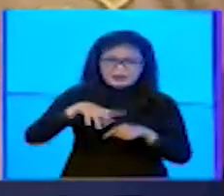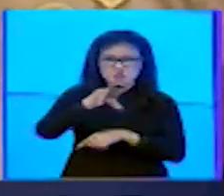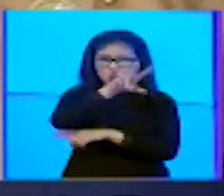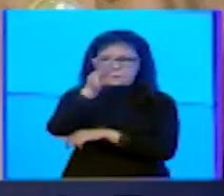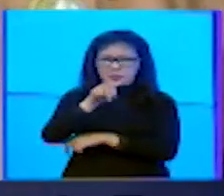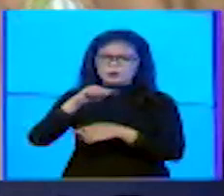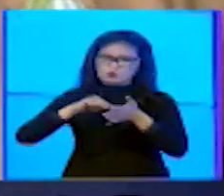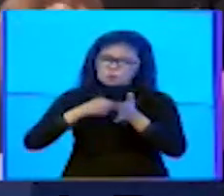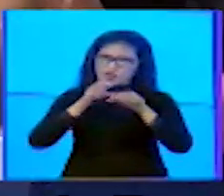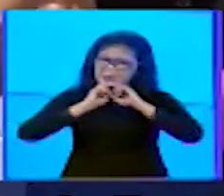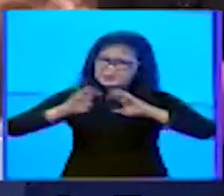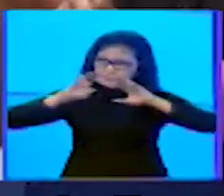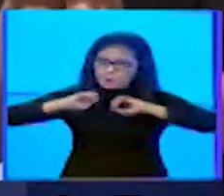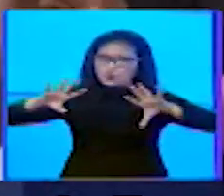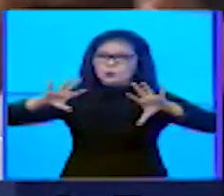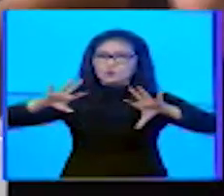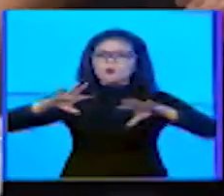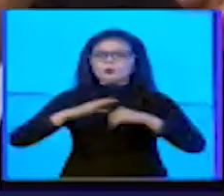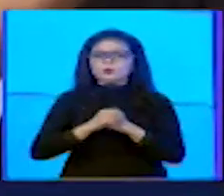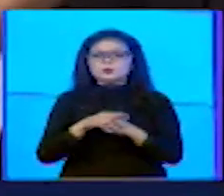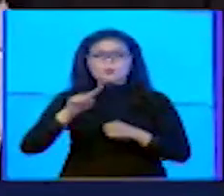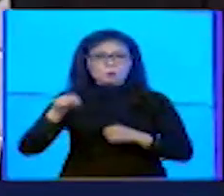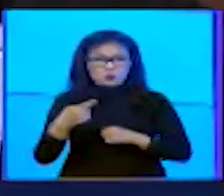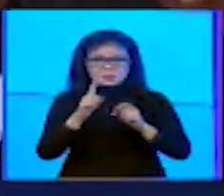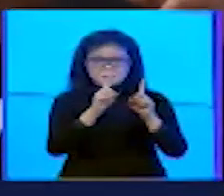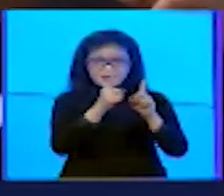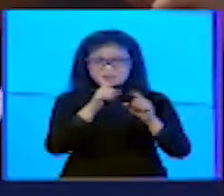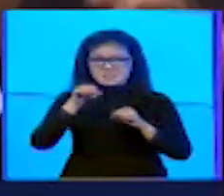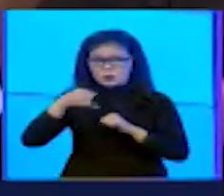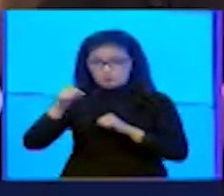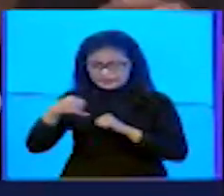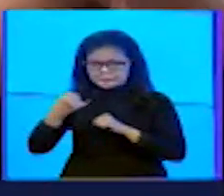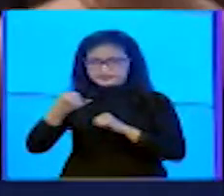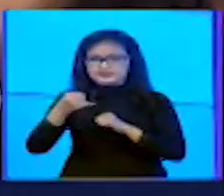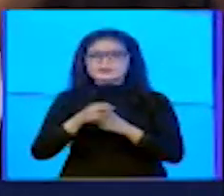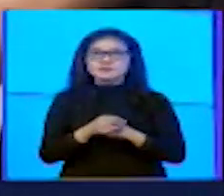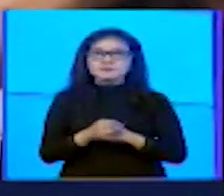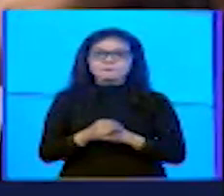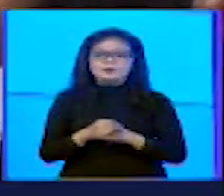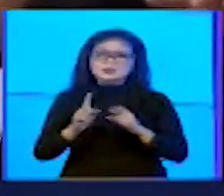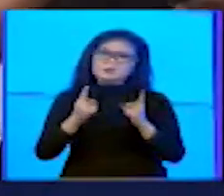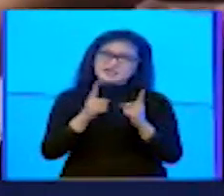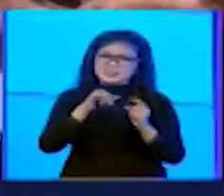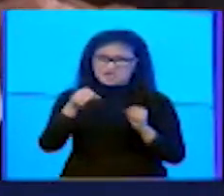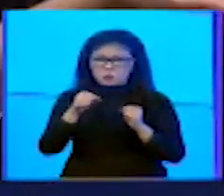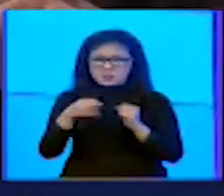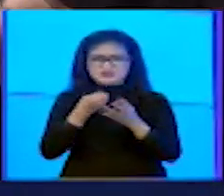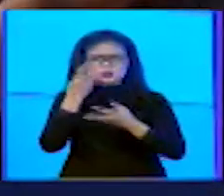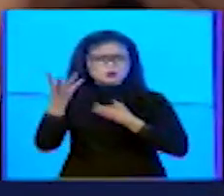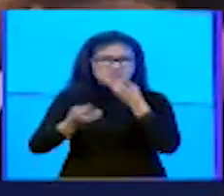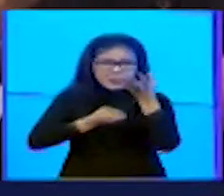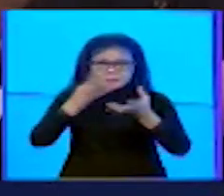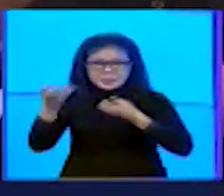disosialisasikan. Itu dimulai tanggal 11 Januari, nanti sebelum tanggal 11 saya akan sosialisasikan